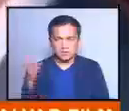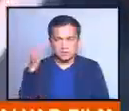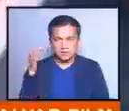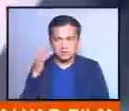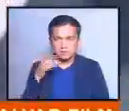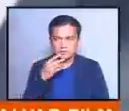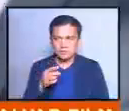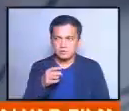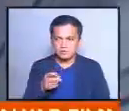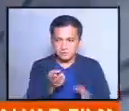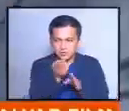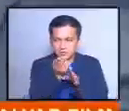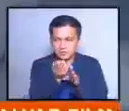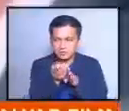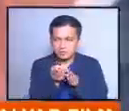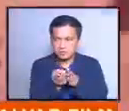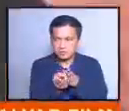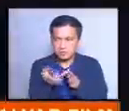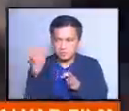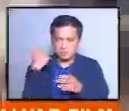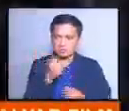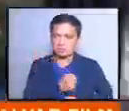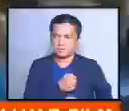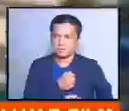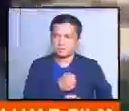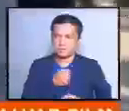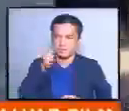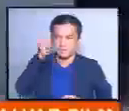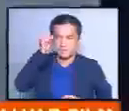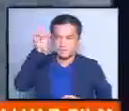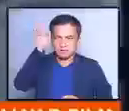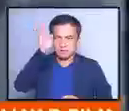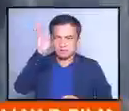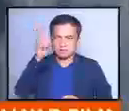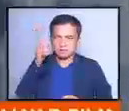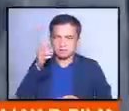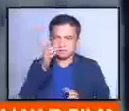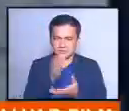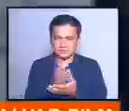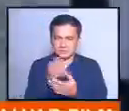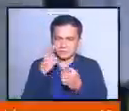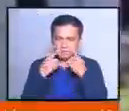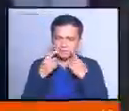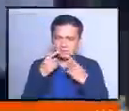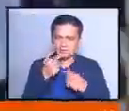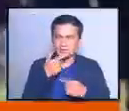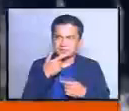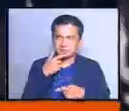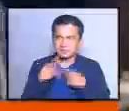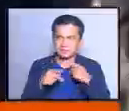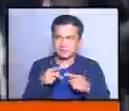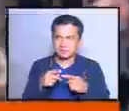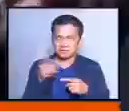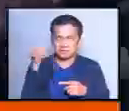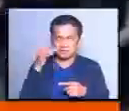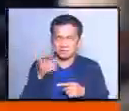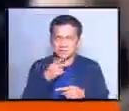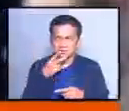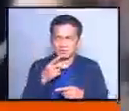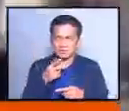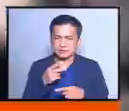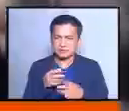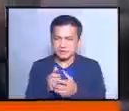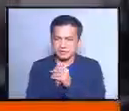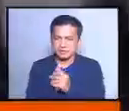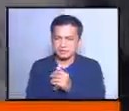Habang binababa sa puntod ng kabaong ng dating sundalo na Shea Bradley, napatigil sa iyak at natawa ang mga tao nang marinig ang boses